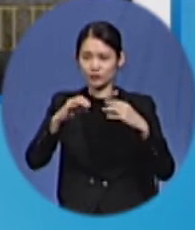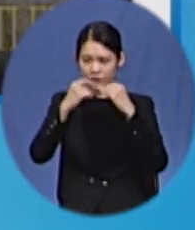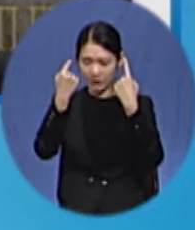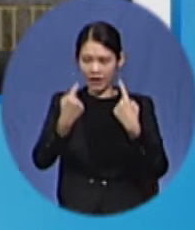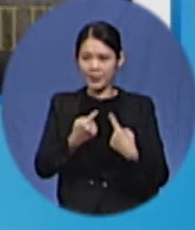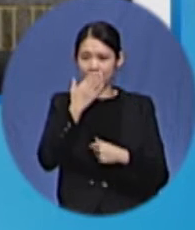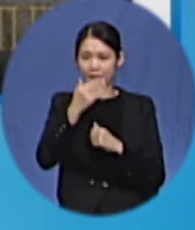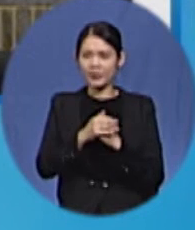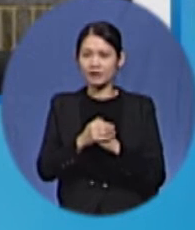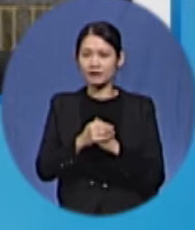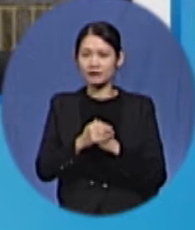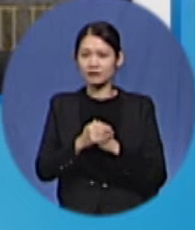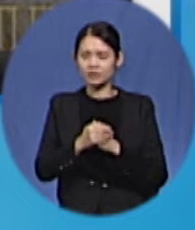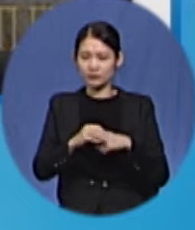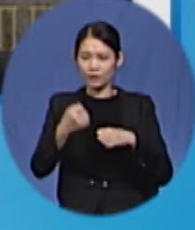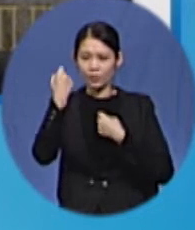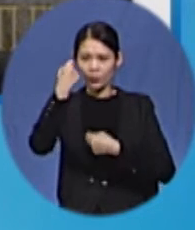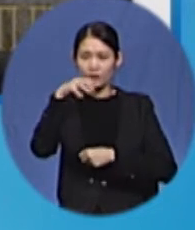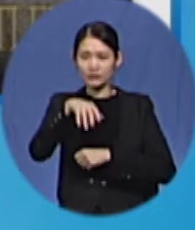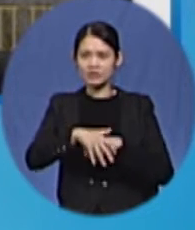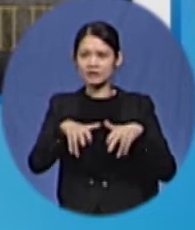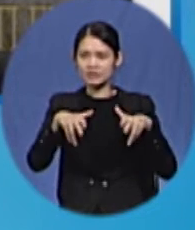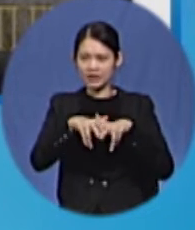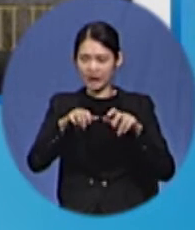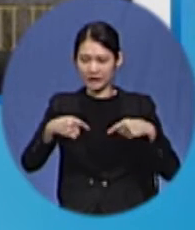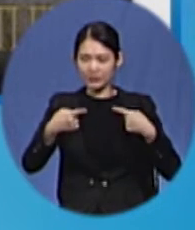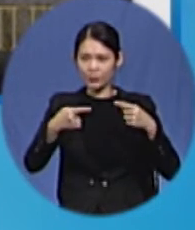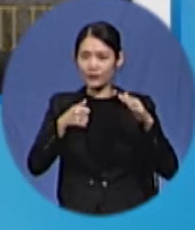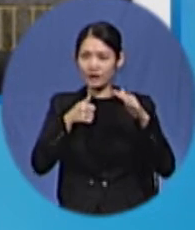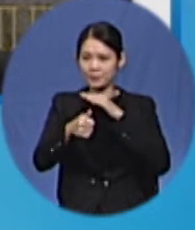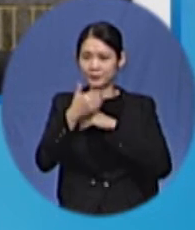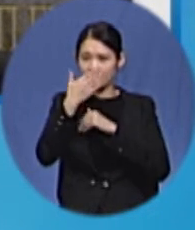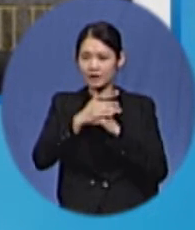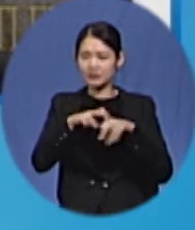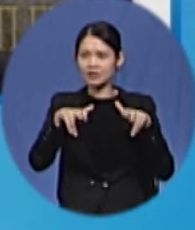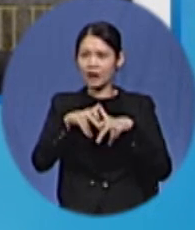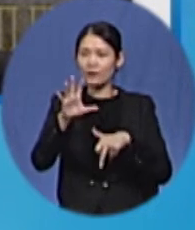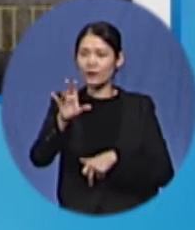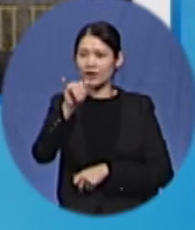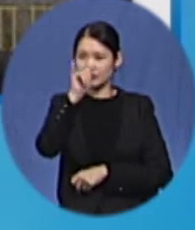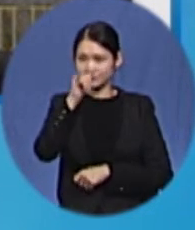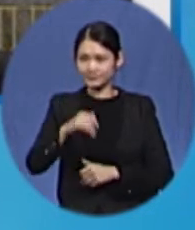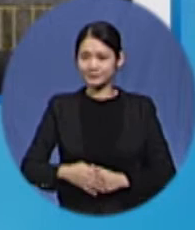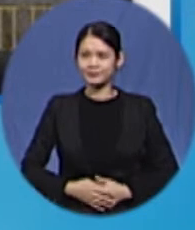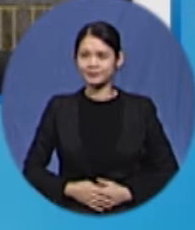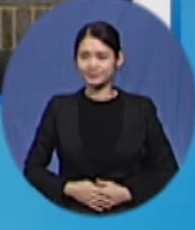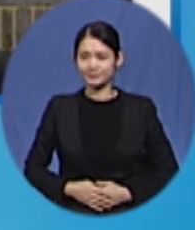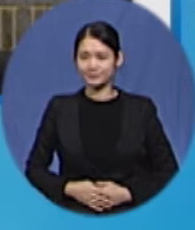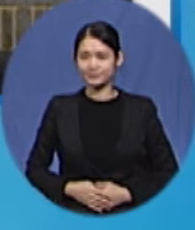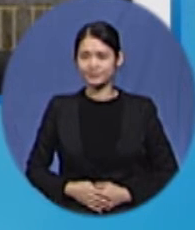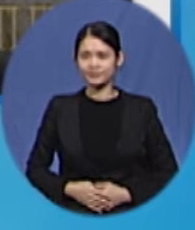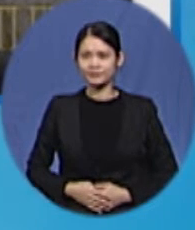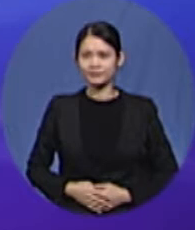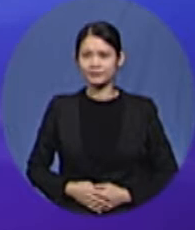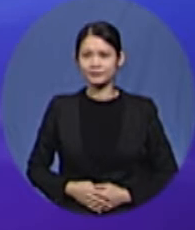있으며 공연장에는 장애인 휠체어석과 장애인 화장실이 마련돼 있습니다.